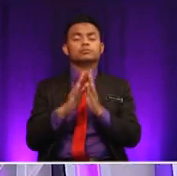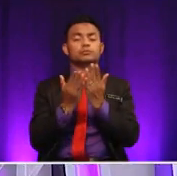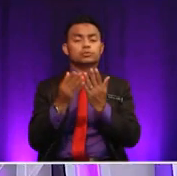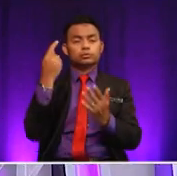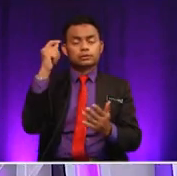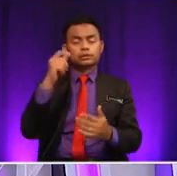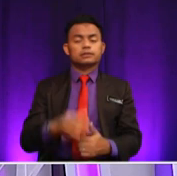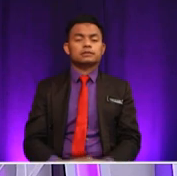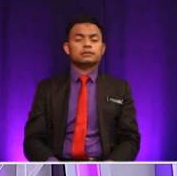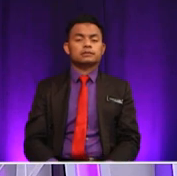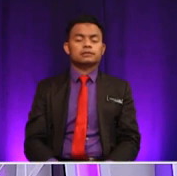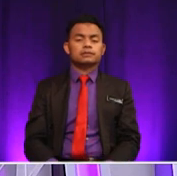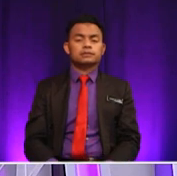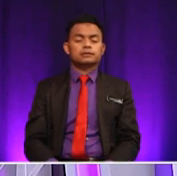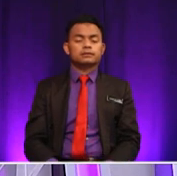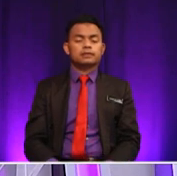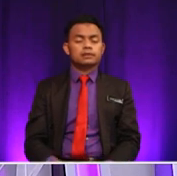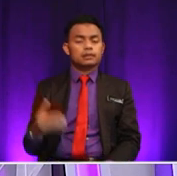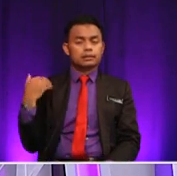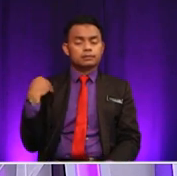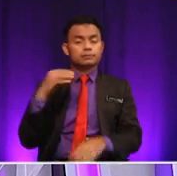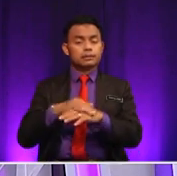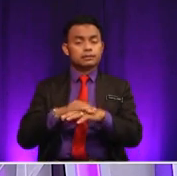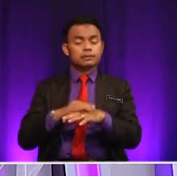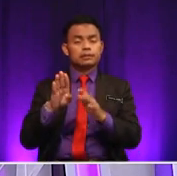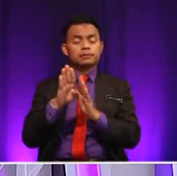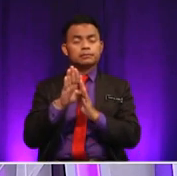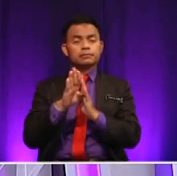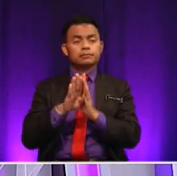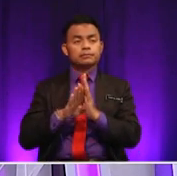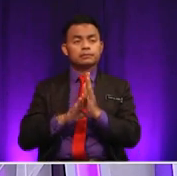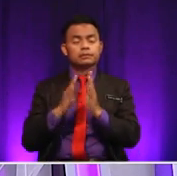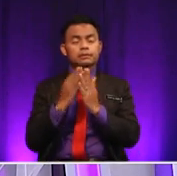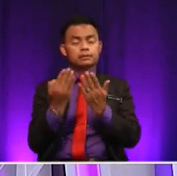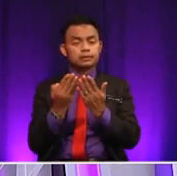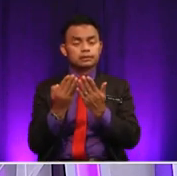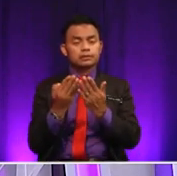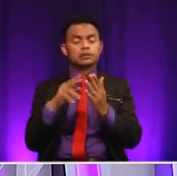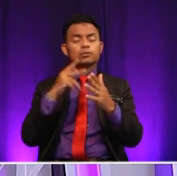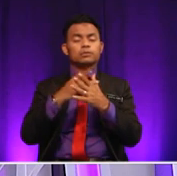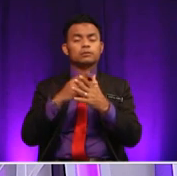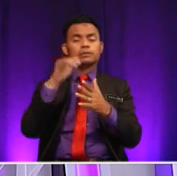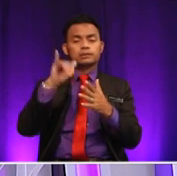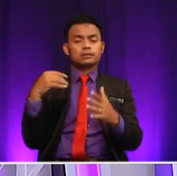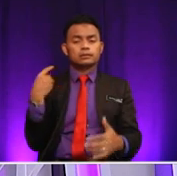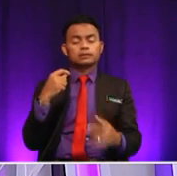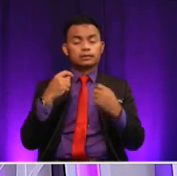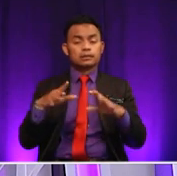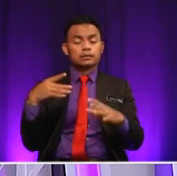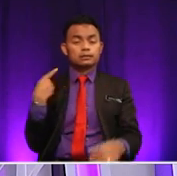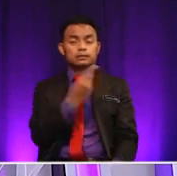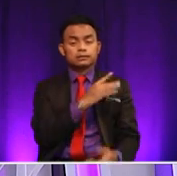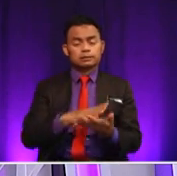berapa terkandungnya Informasi lanjut berkaitan dengan komponen-komponen yang telah kita pelajari baiklah